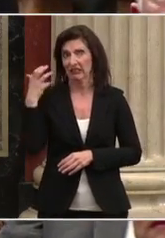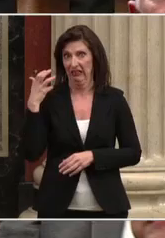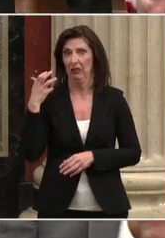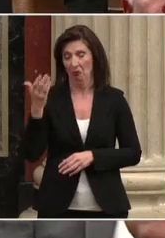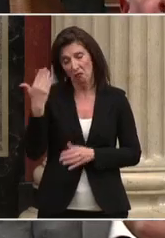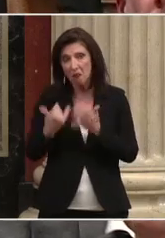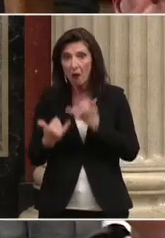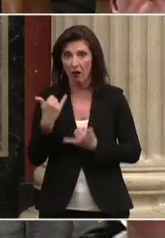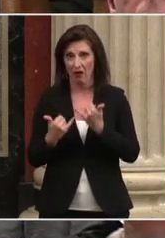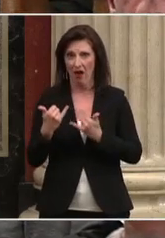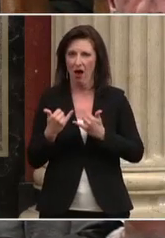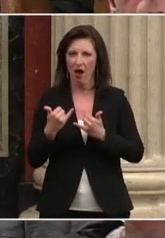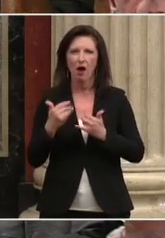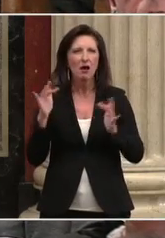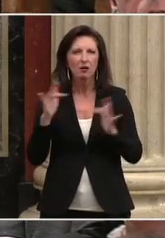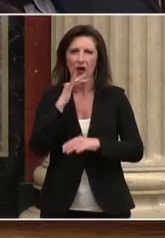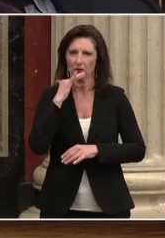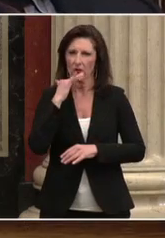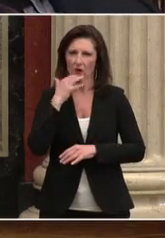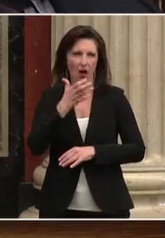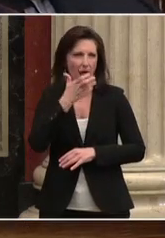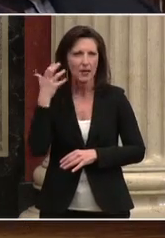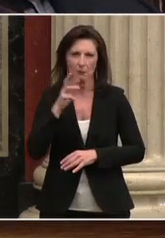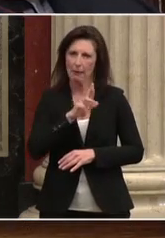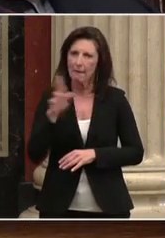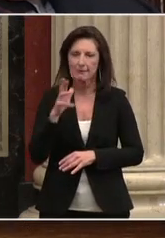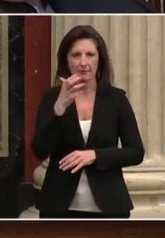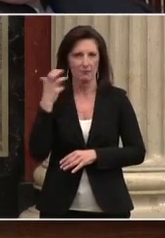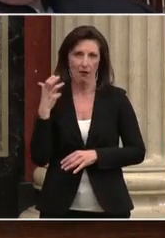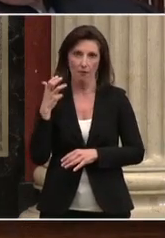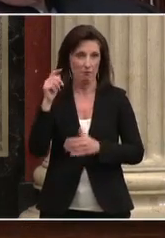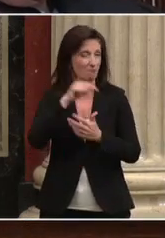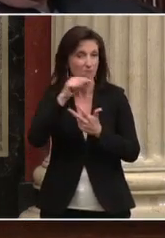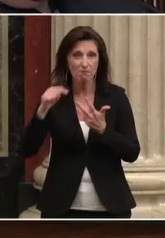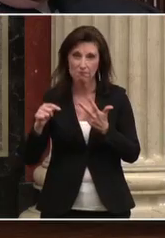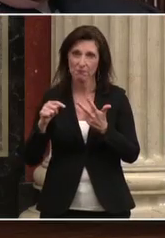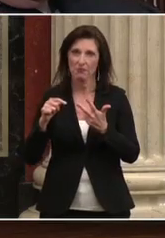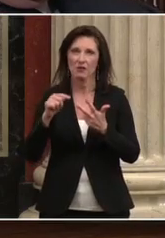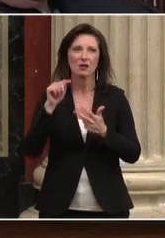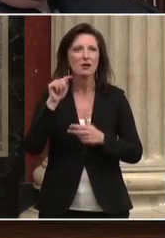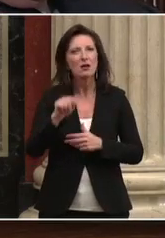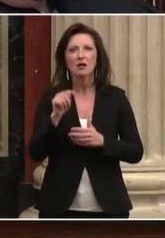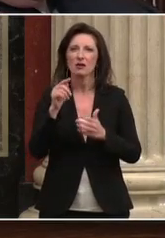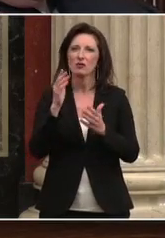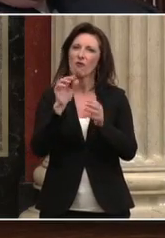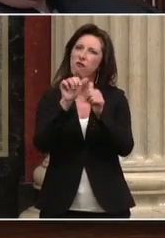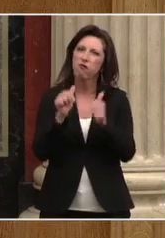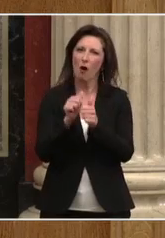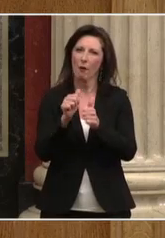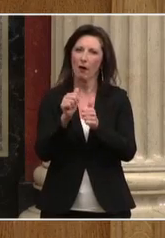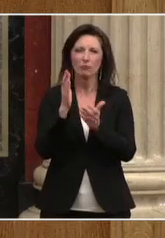Antisemitismus, Rechtsextremismus, Rassismus, sie zeigen sich mit altbekannten und mit neuen Gesichtern.